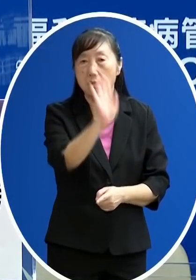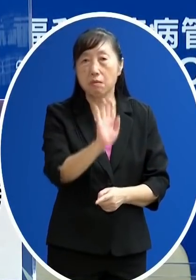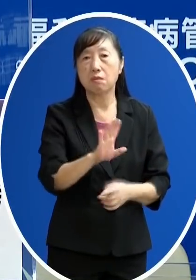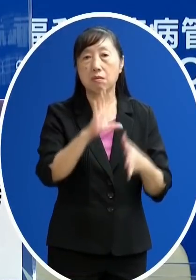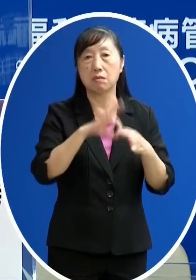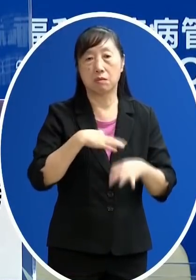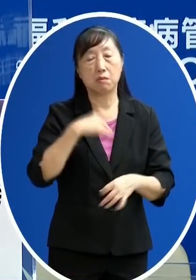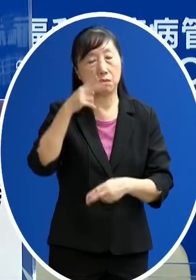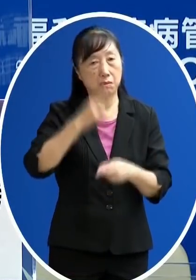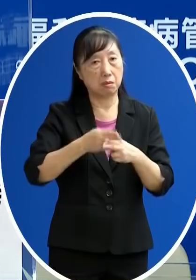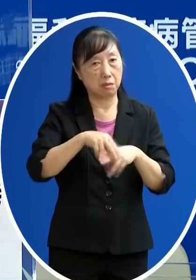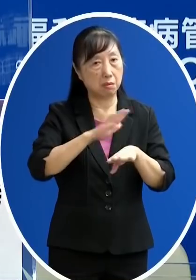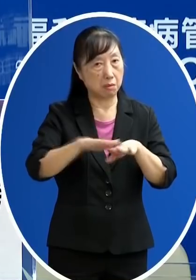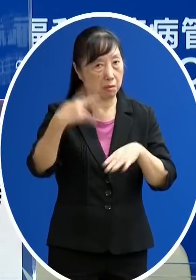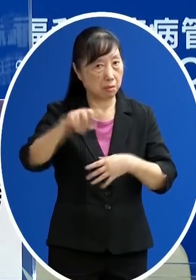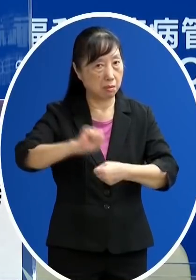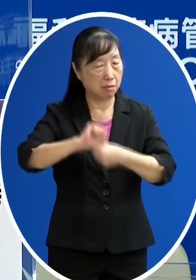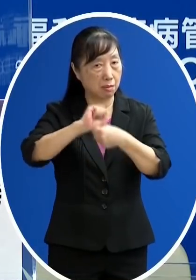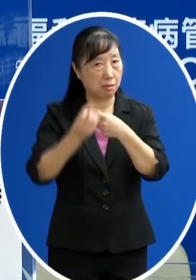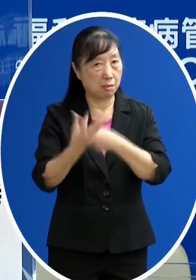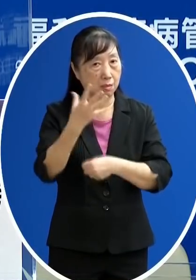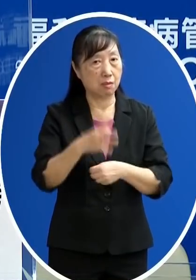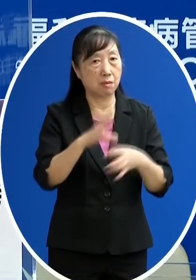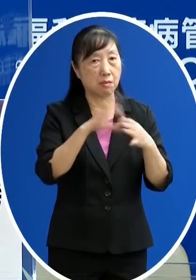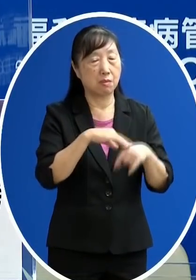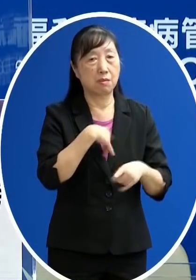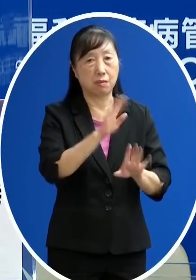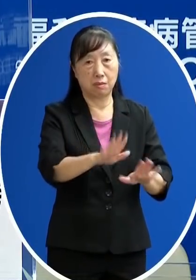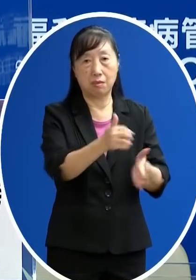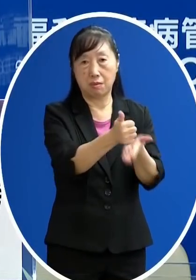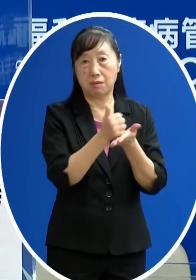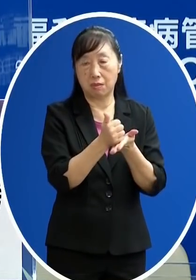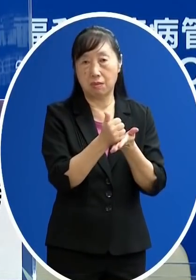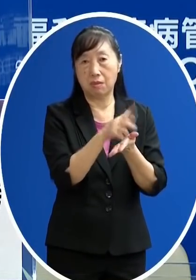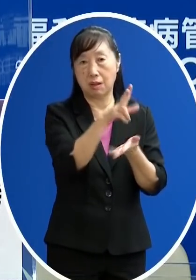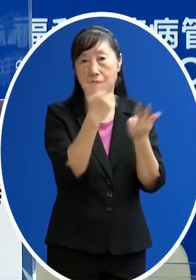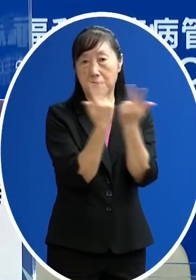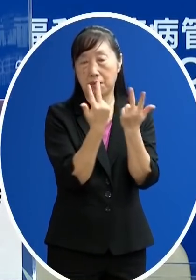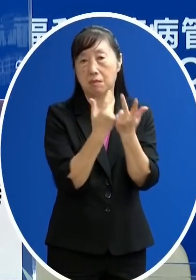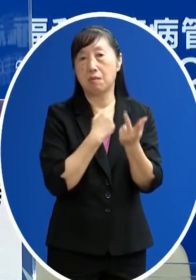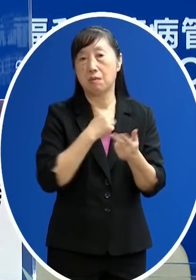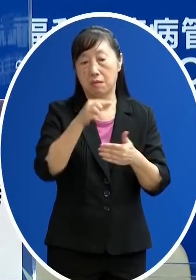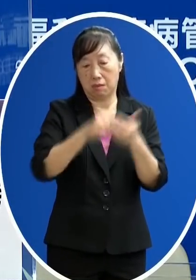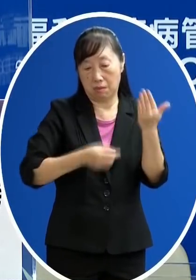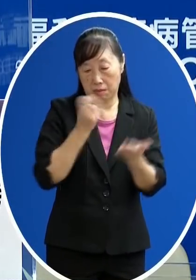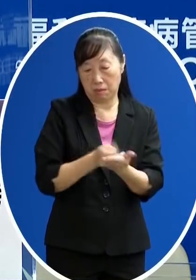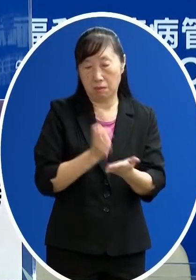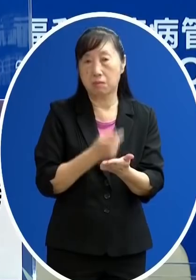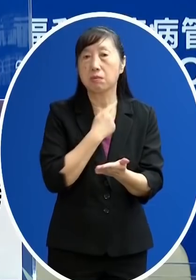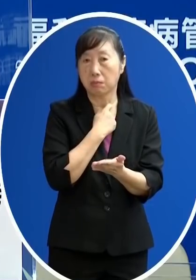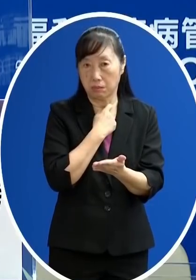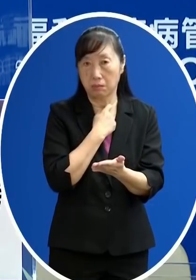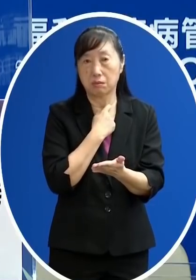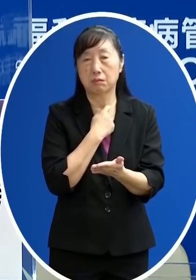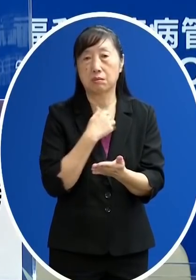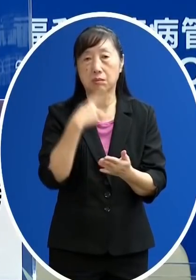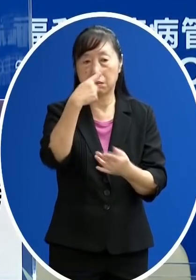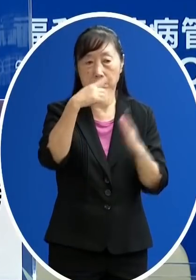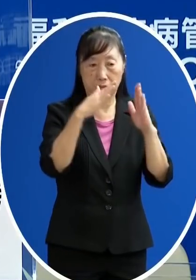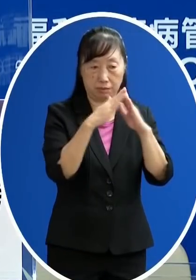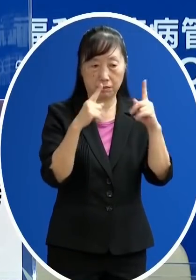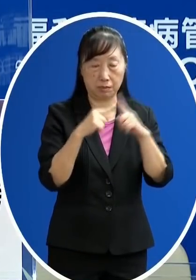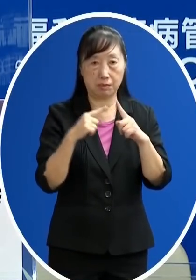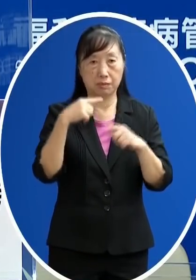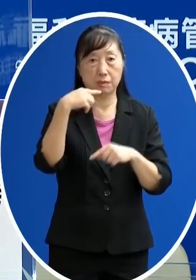多，所以也请新北要照着比较严格的标准那一家人一家人